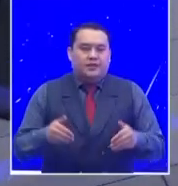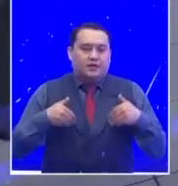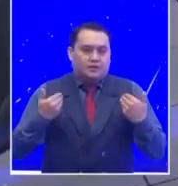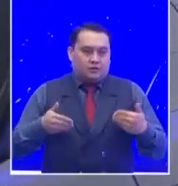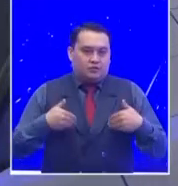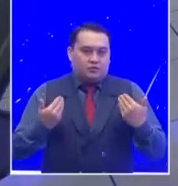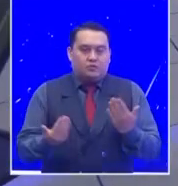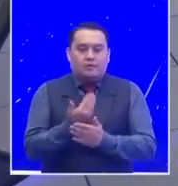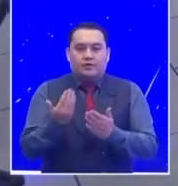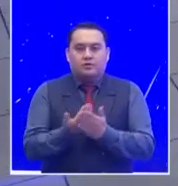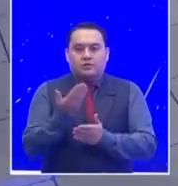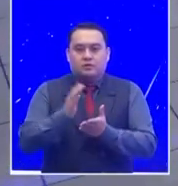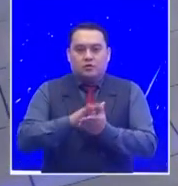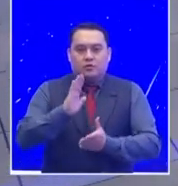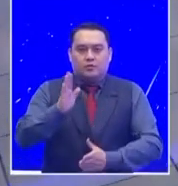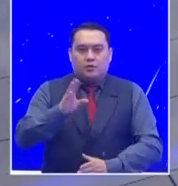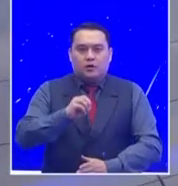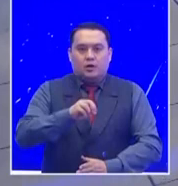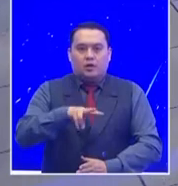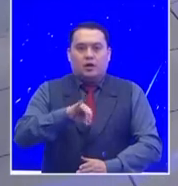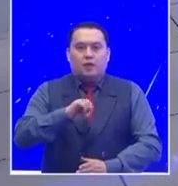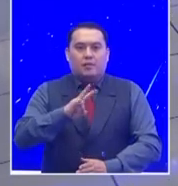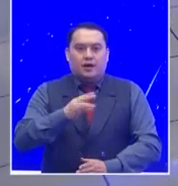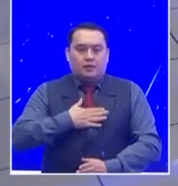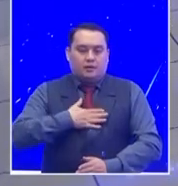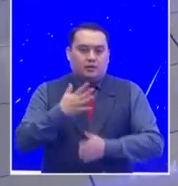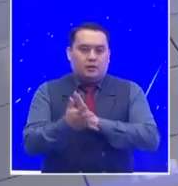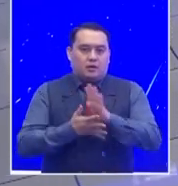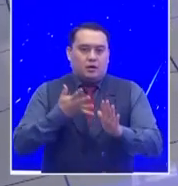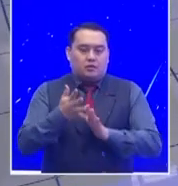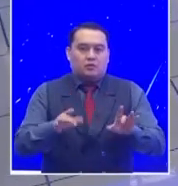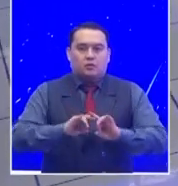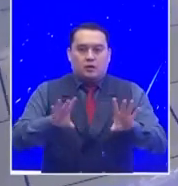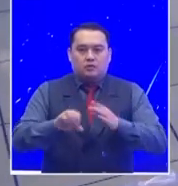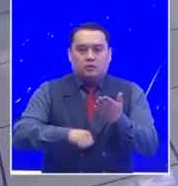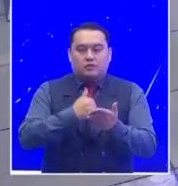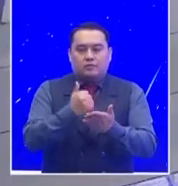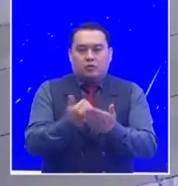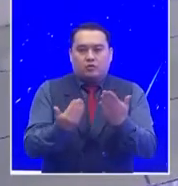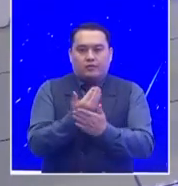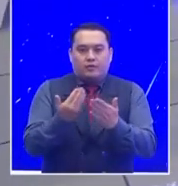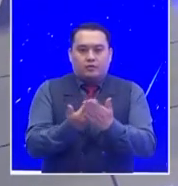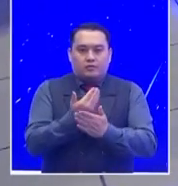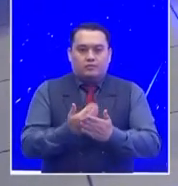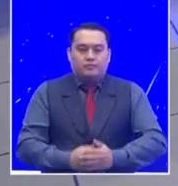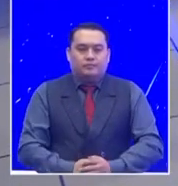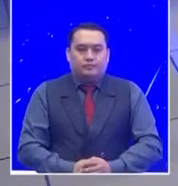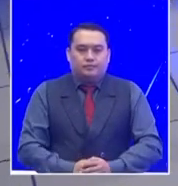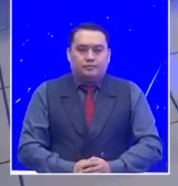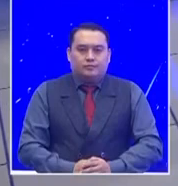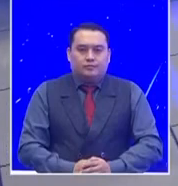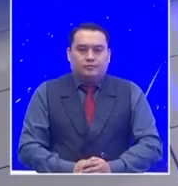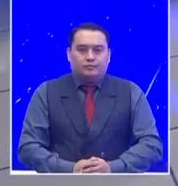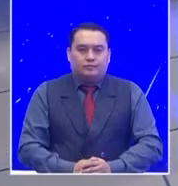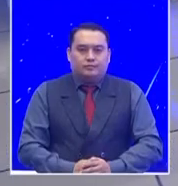Здравствуйте! Время новостей на телеканале ЖТСУ. В студии Еламан Раимбеков, и сурдоперевод обеспечивает Марат Жумабеков. И в начале выпуска коротко о самом